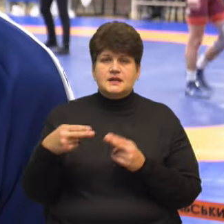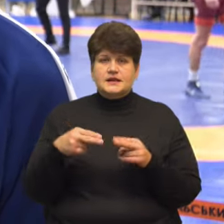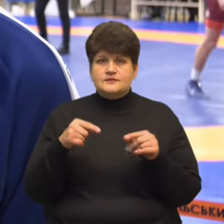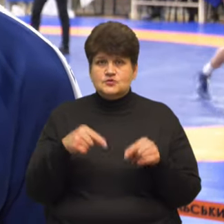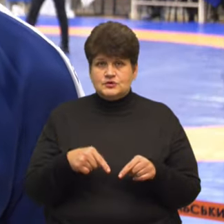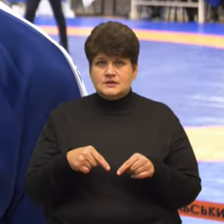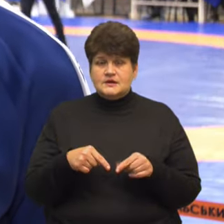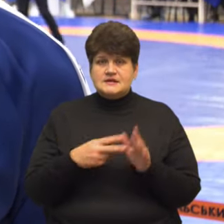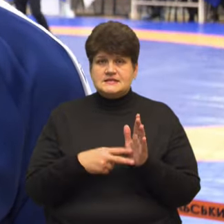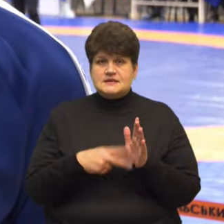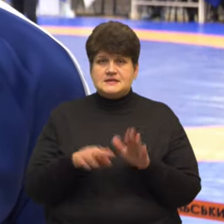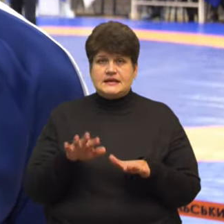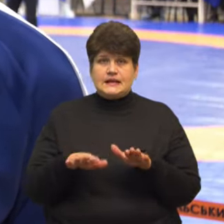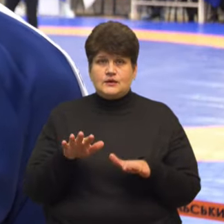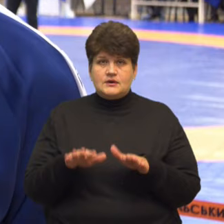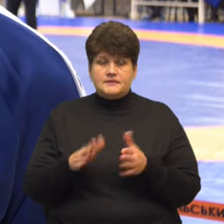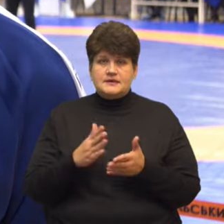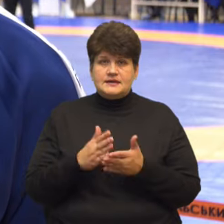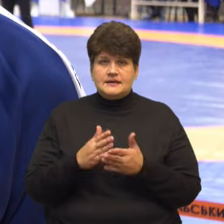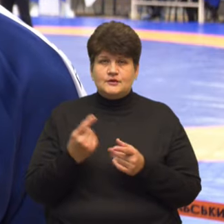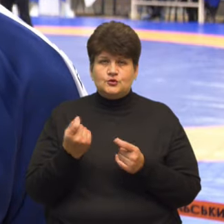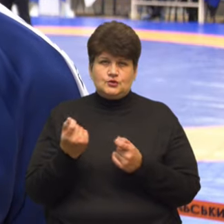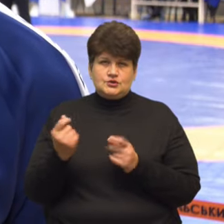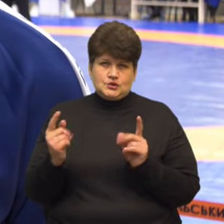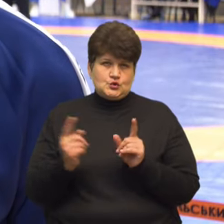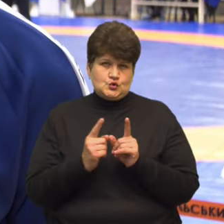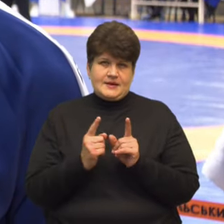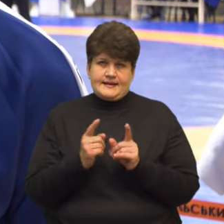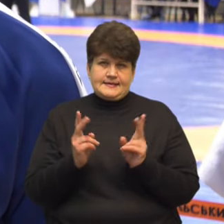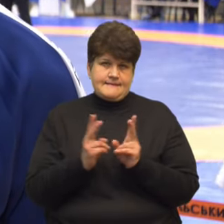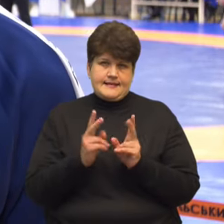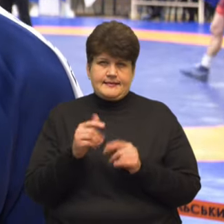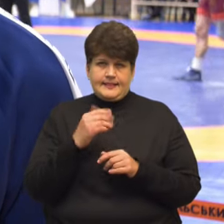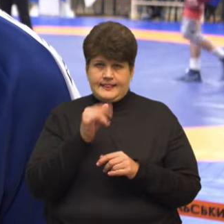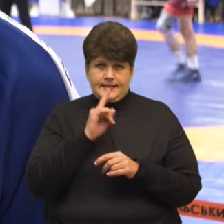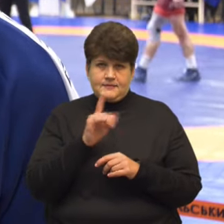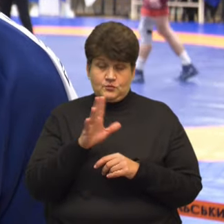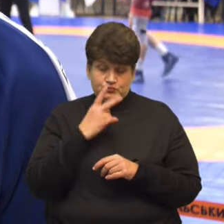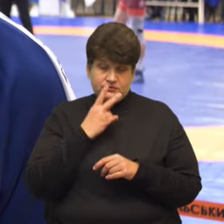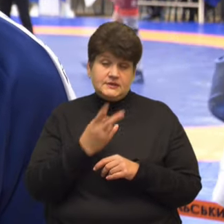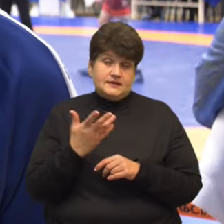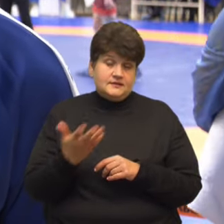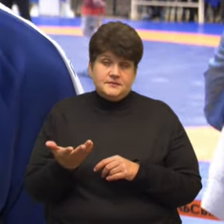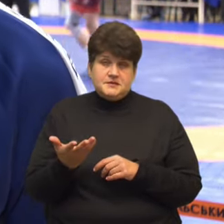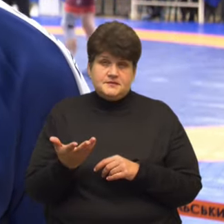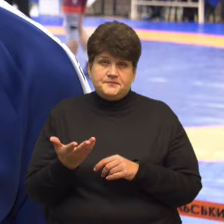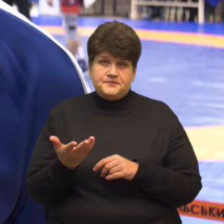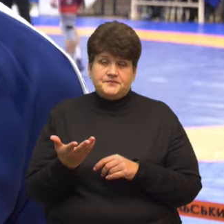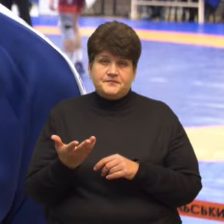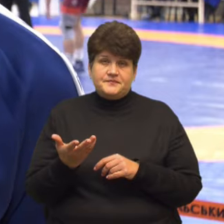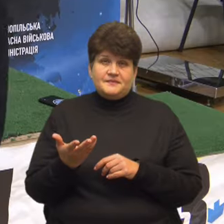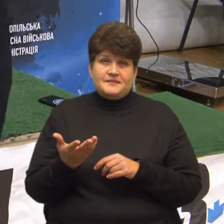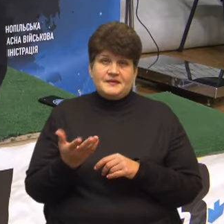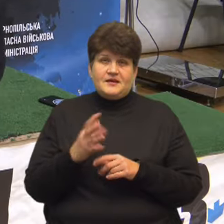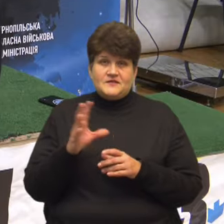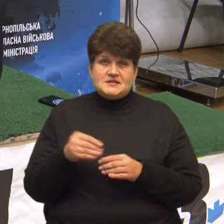70 кг є тут пару суперників непоганих ну подивимося як то кавр дасть про себе